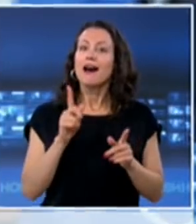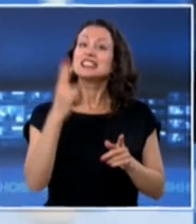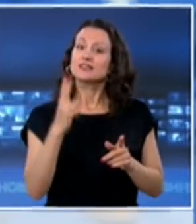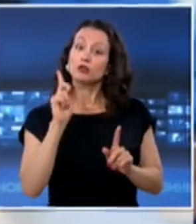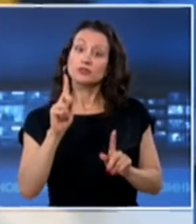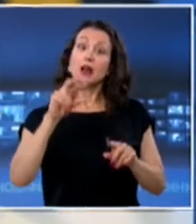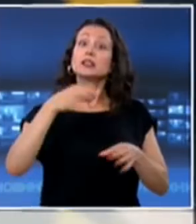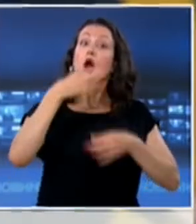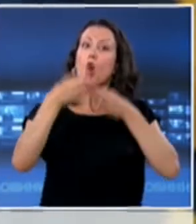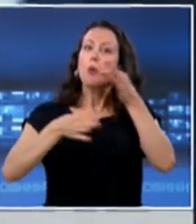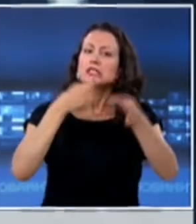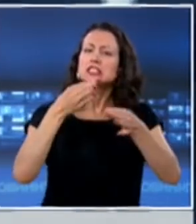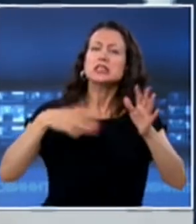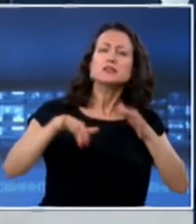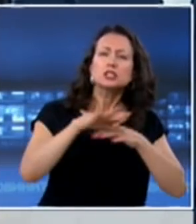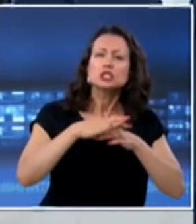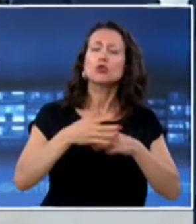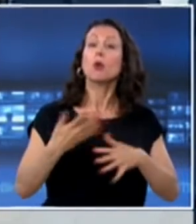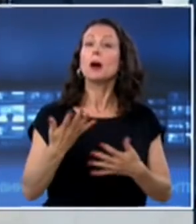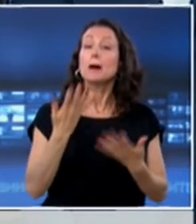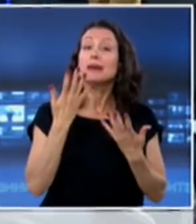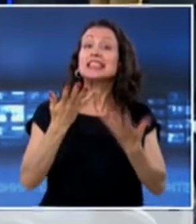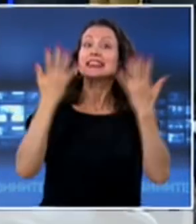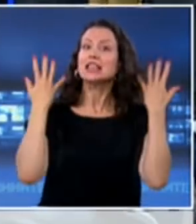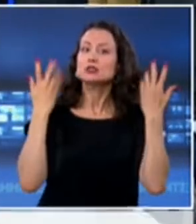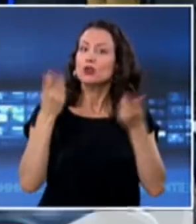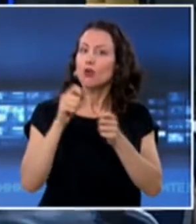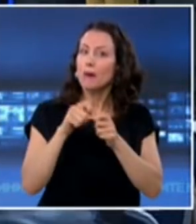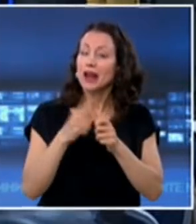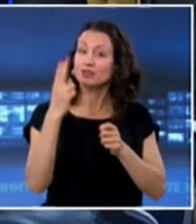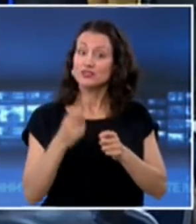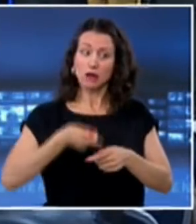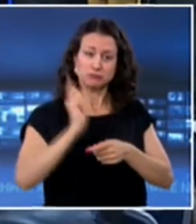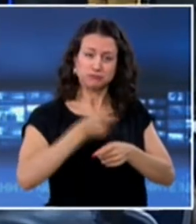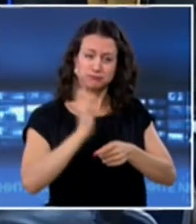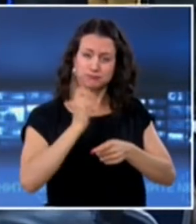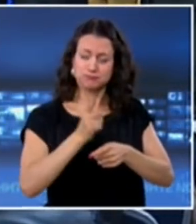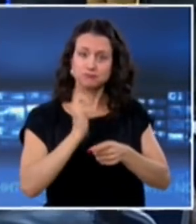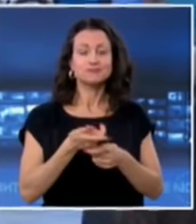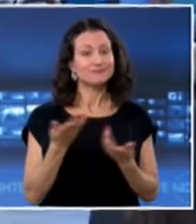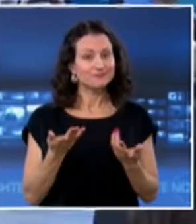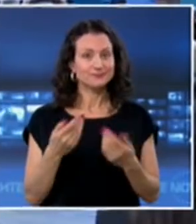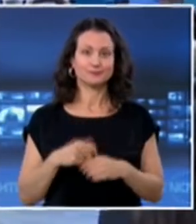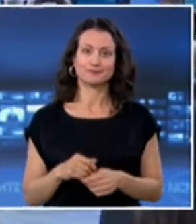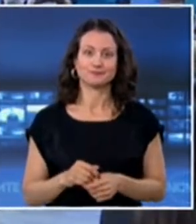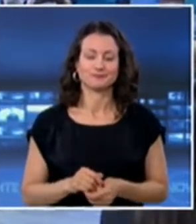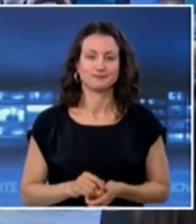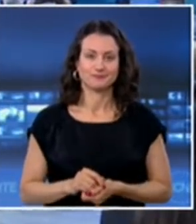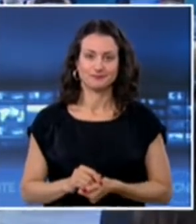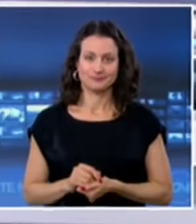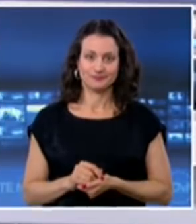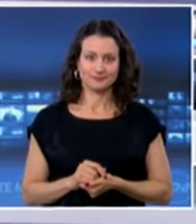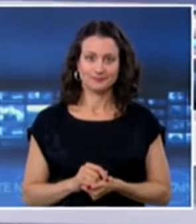за показни по думите им акции преди 10 години, разпоредени именно от Цветанов. За новините на Нова, Даниела